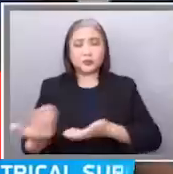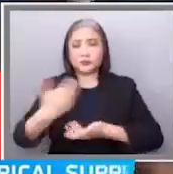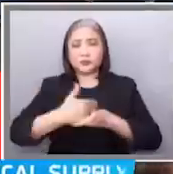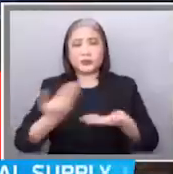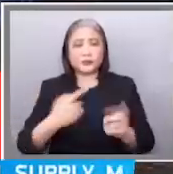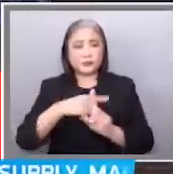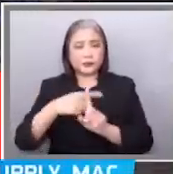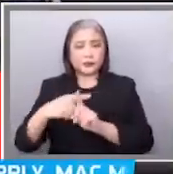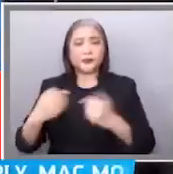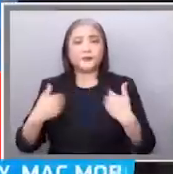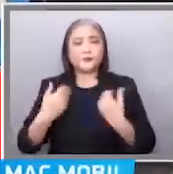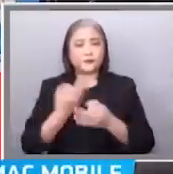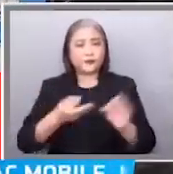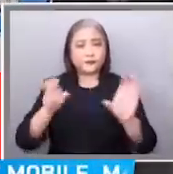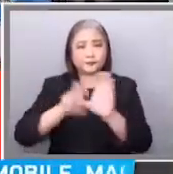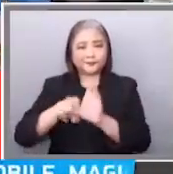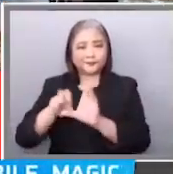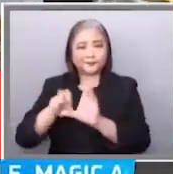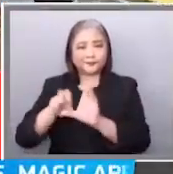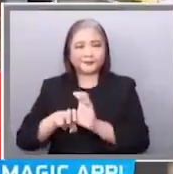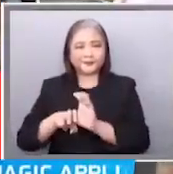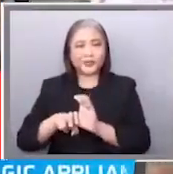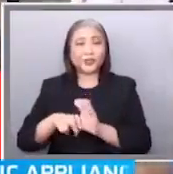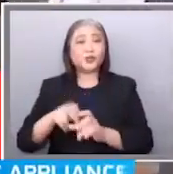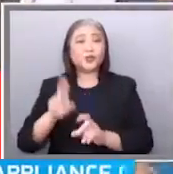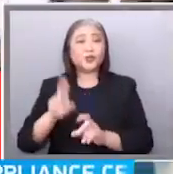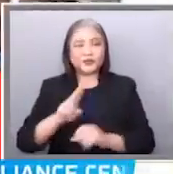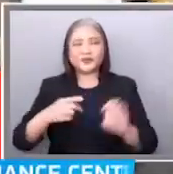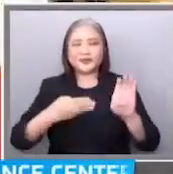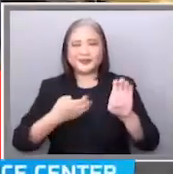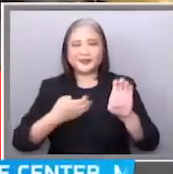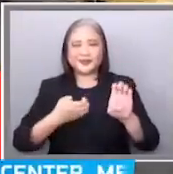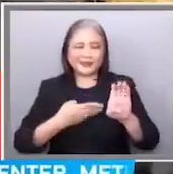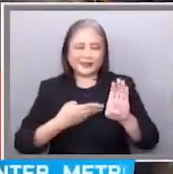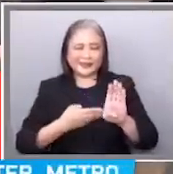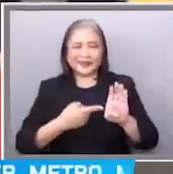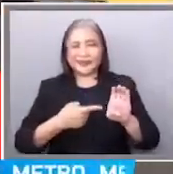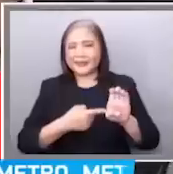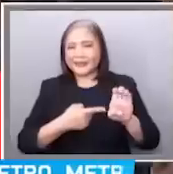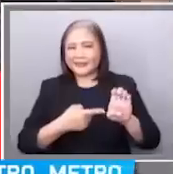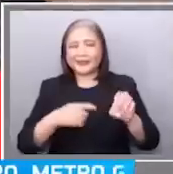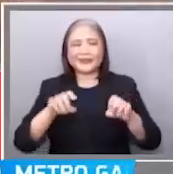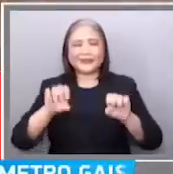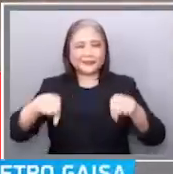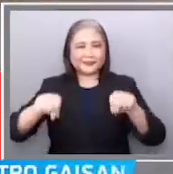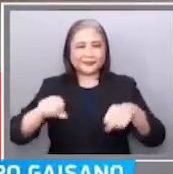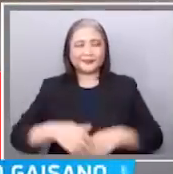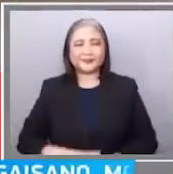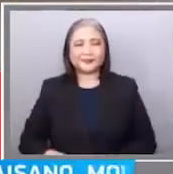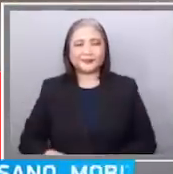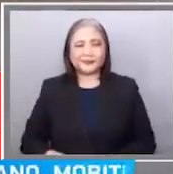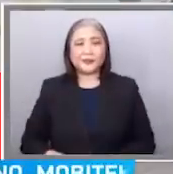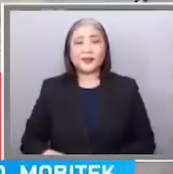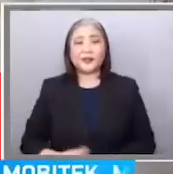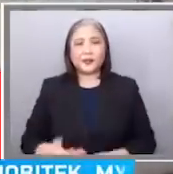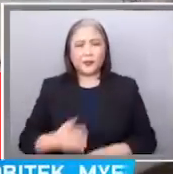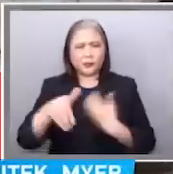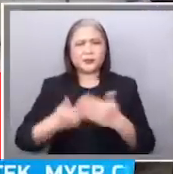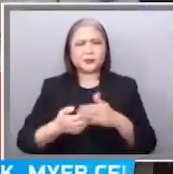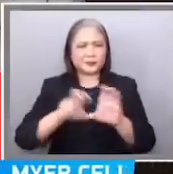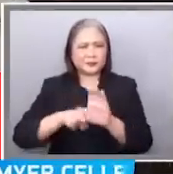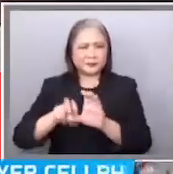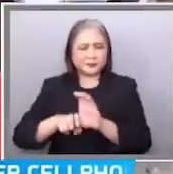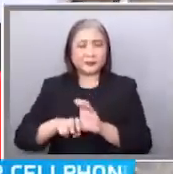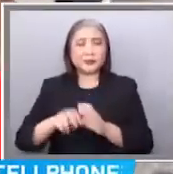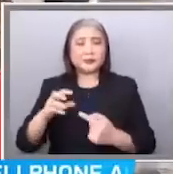lungsod ng Maynila gamit ang mga e-trike ng lungsod. Pero pansin natin kanina, lahat na rin ay pinasasakay, lalo na yung mga kababayan nating ang